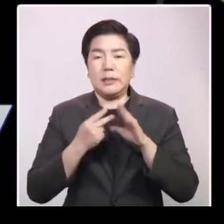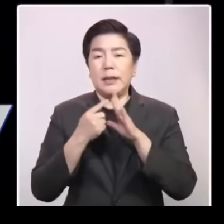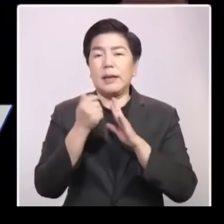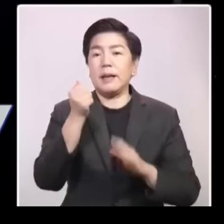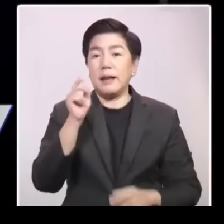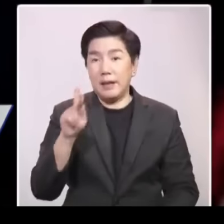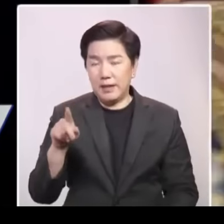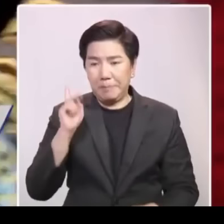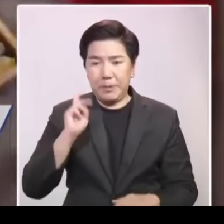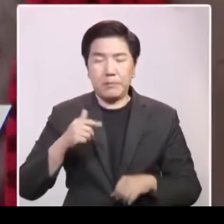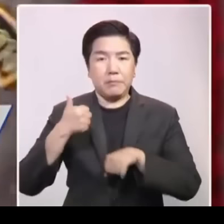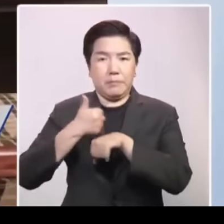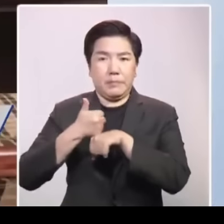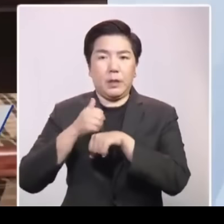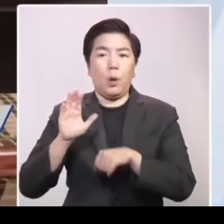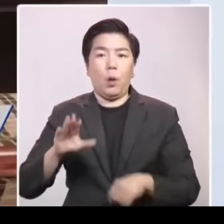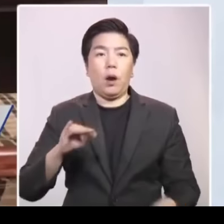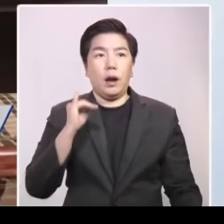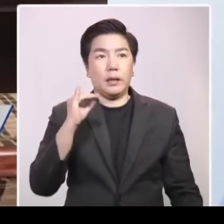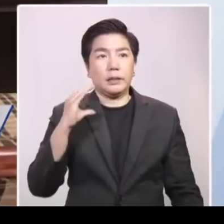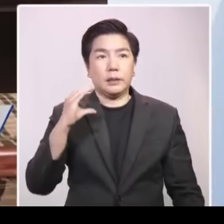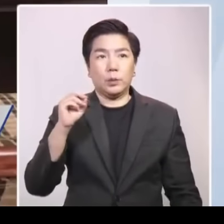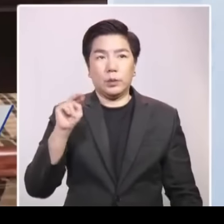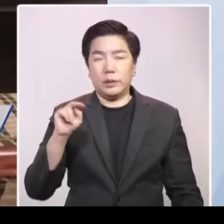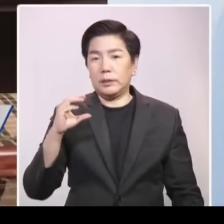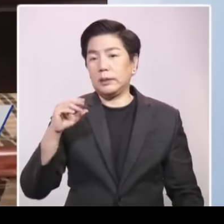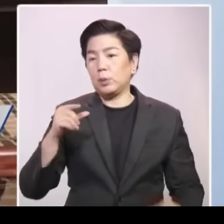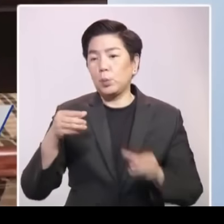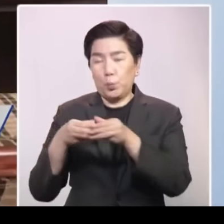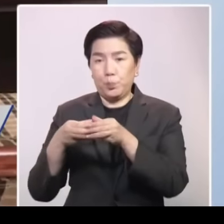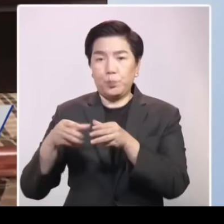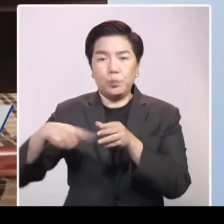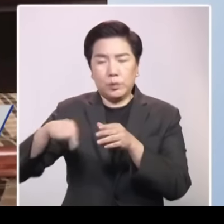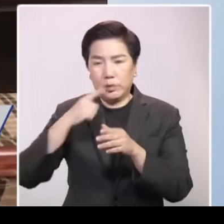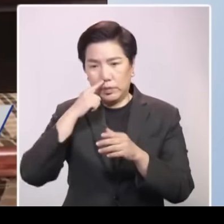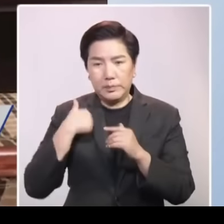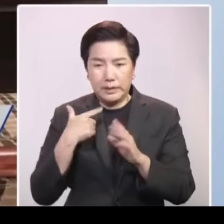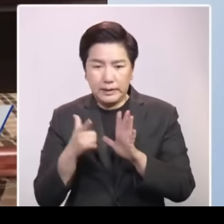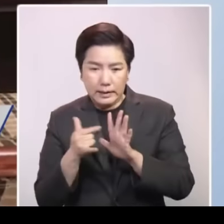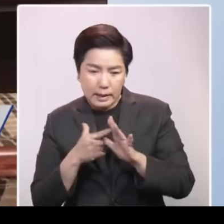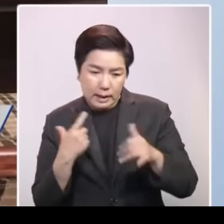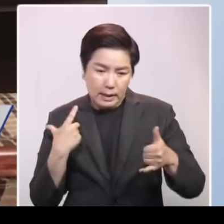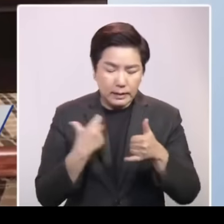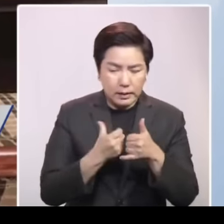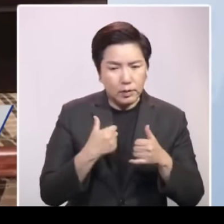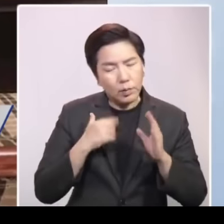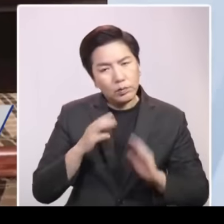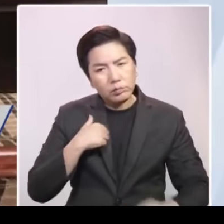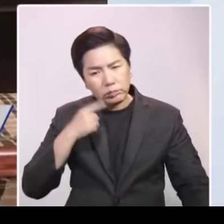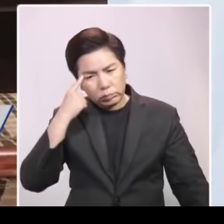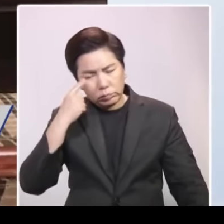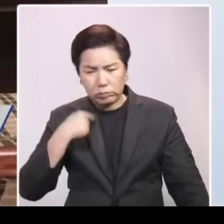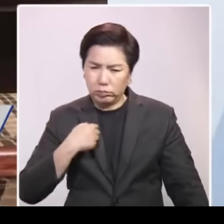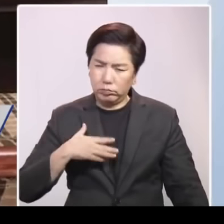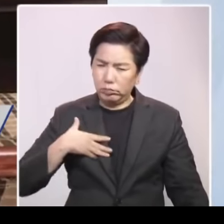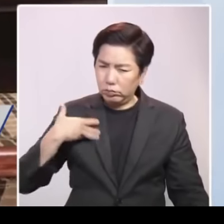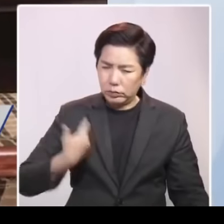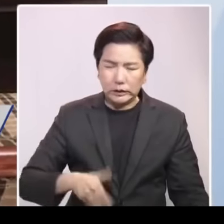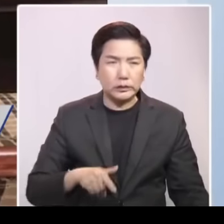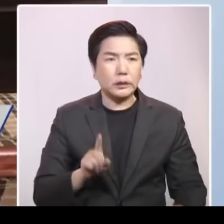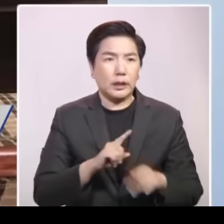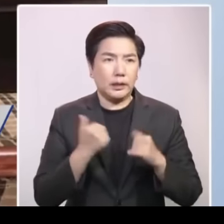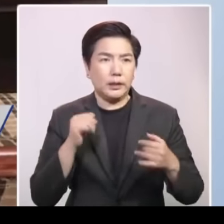เอกผู้บริหาร Theไอคอนกรุ๊ปครับมีภาพการตรวจคนไข้การฉีดยาสังคมก็เกิดความไม่สบายใจนี่ฮะ